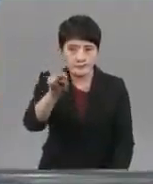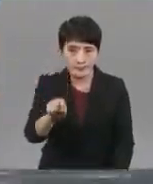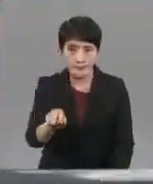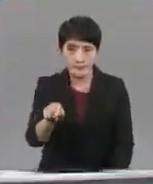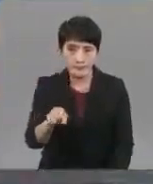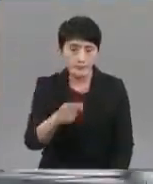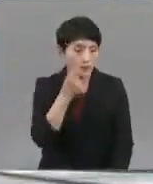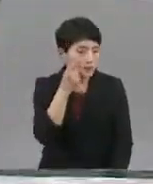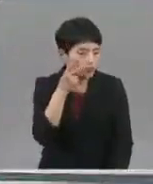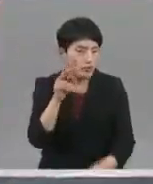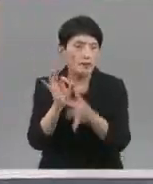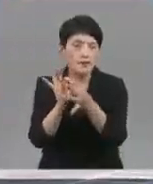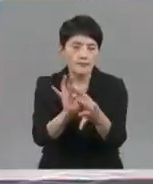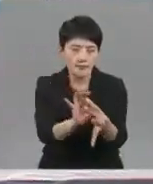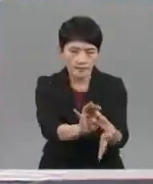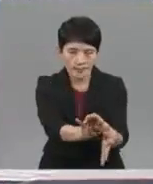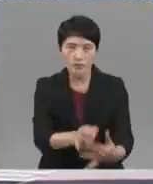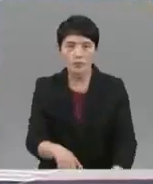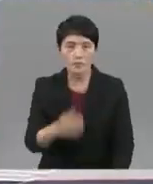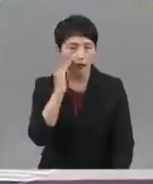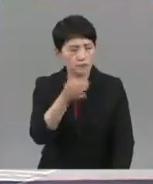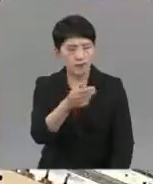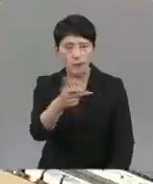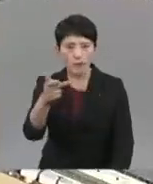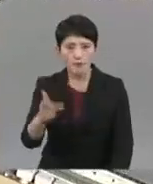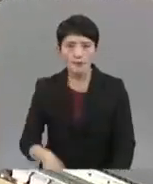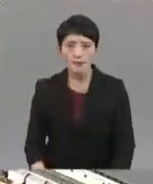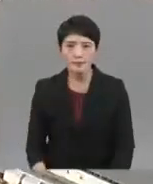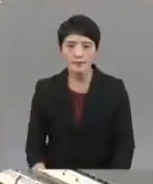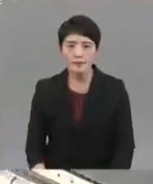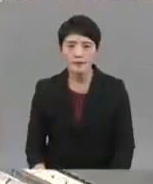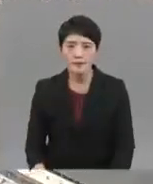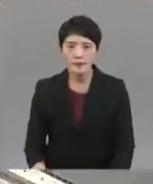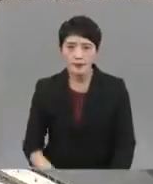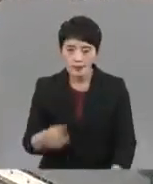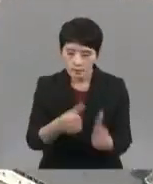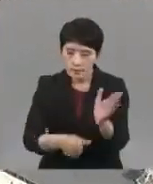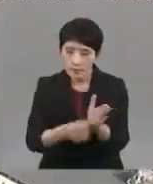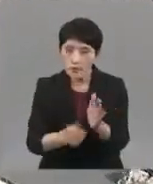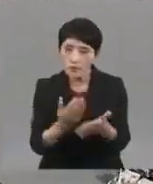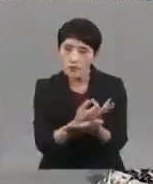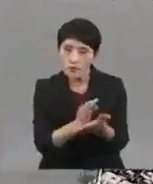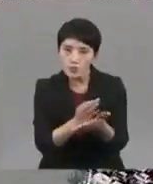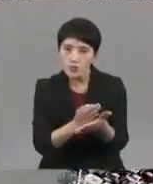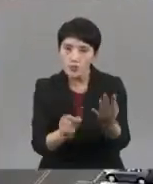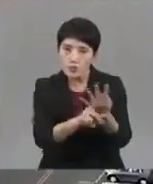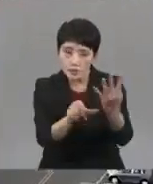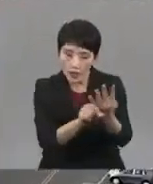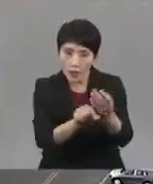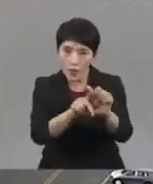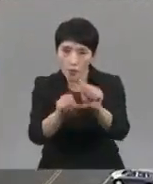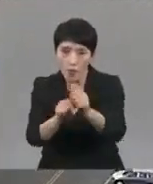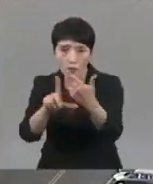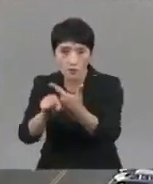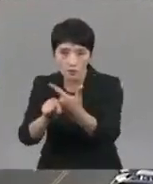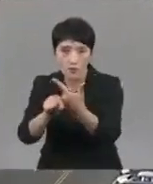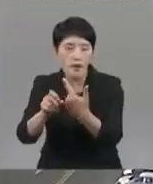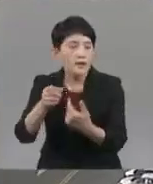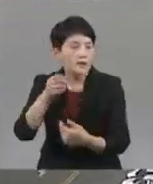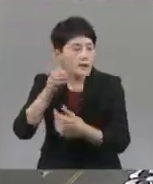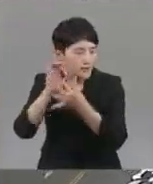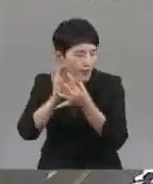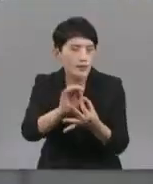в июне 5 млрд 870 млн долларов один из основных экономических показателей сохраняет